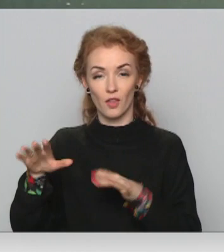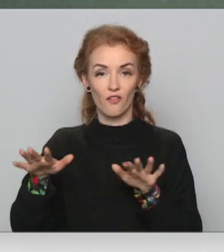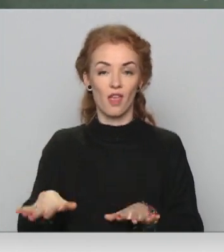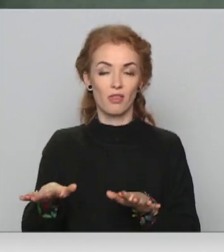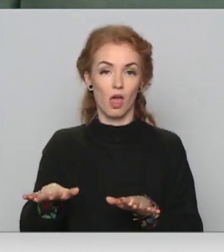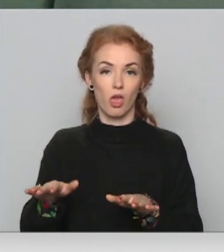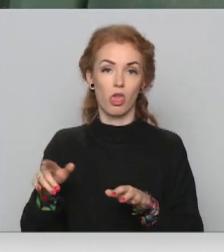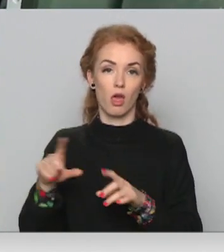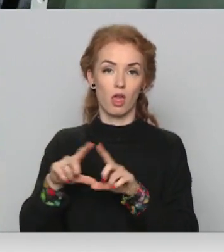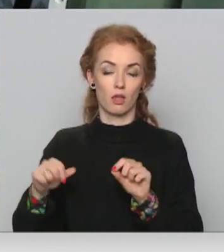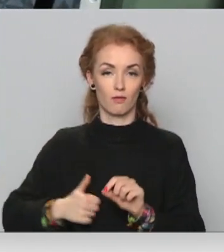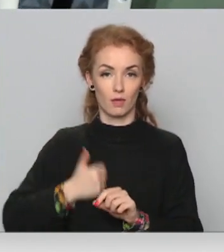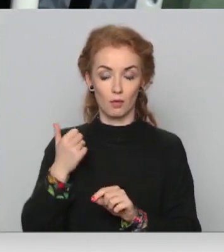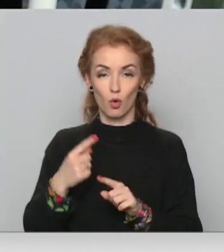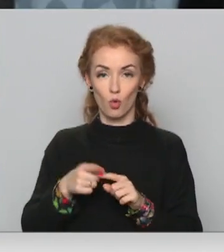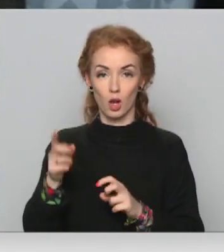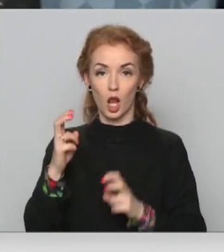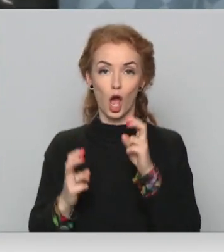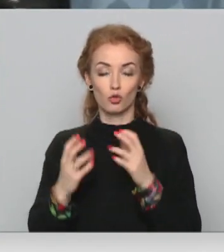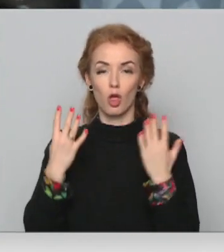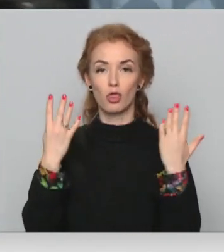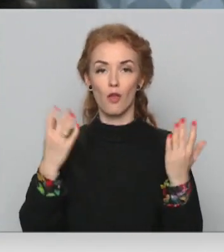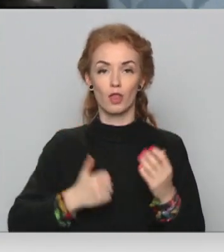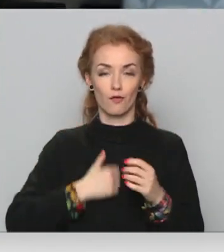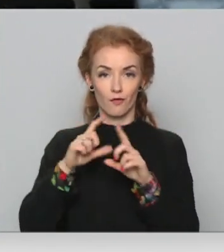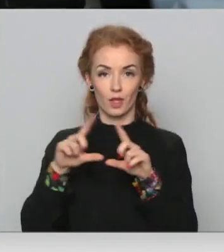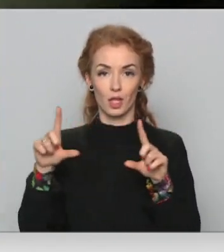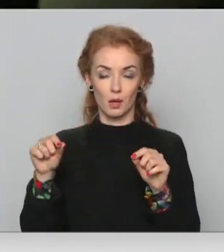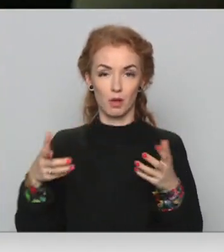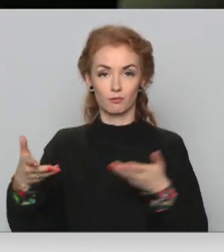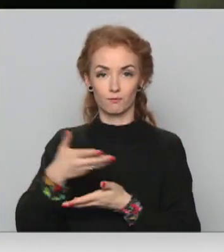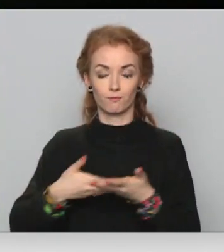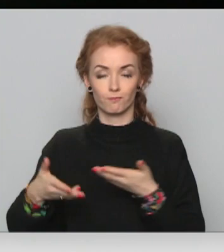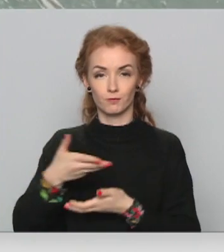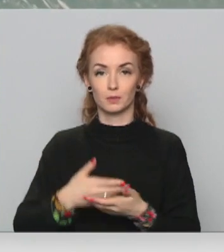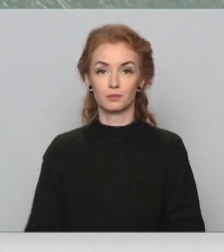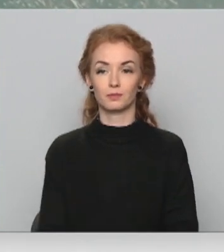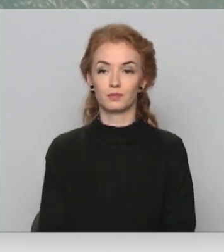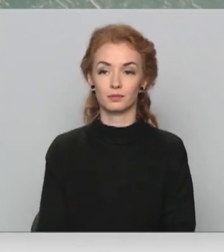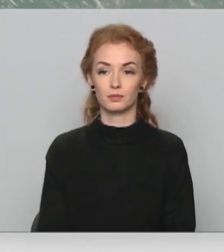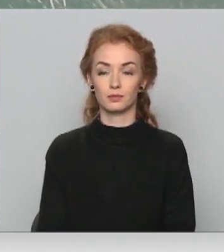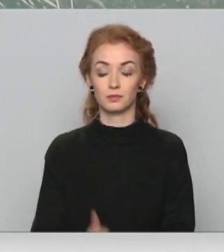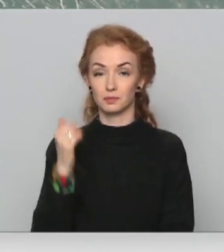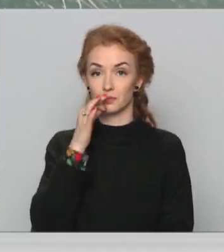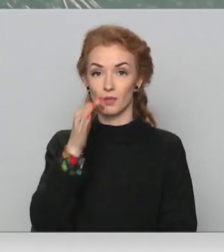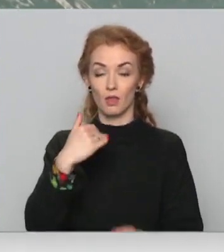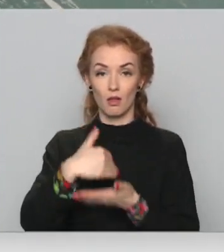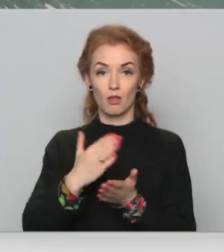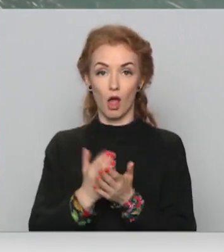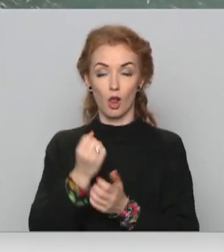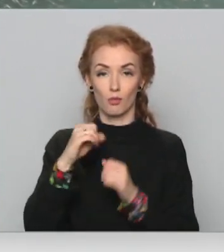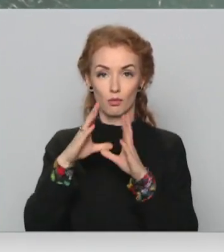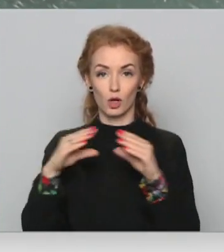uzņēmumos. Bruņu mašīnas Latvijā ražos 9 uzņēmumu veidos konsorcijas. Daļu no bruņu mašīnām